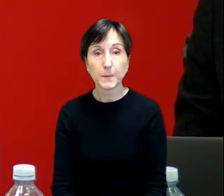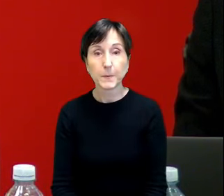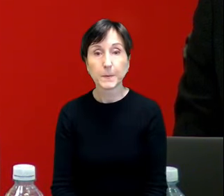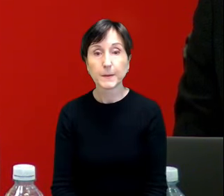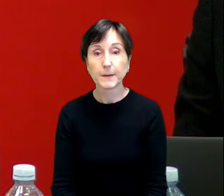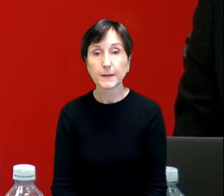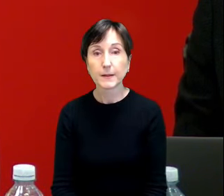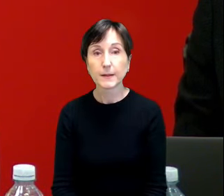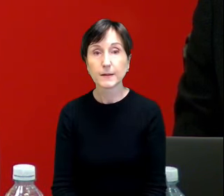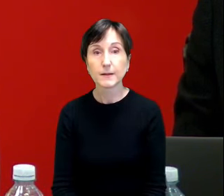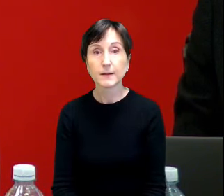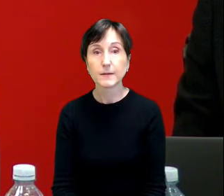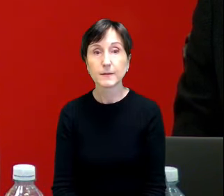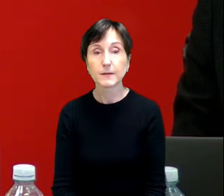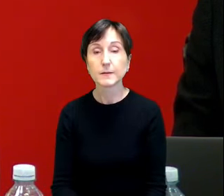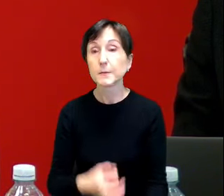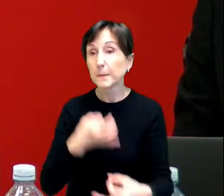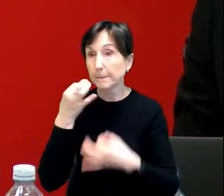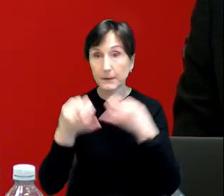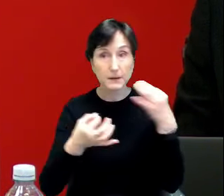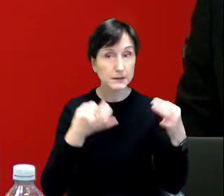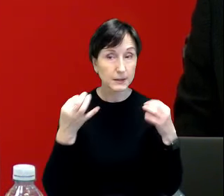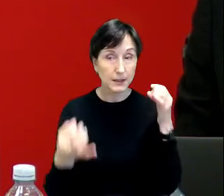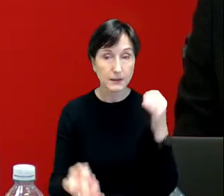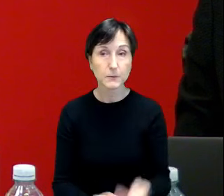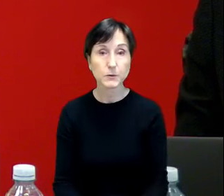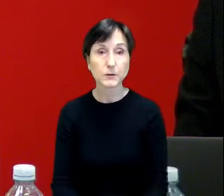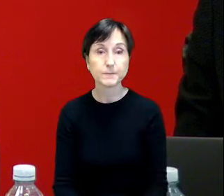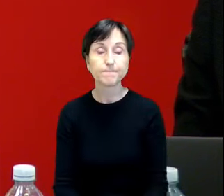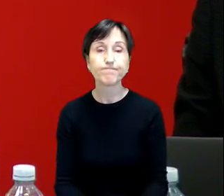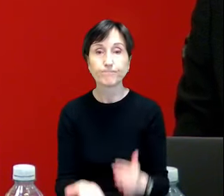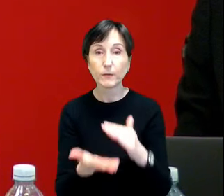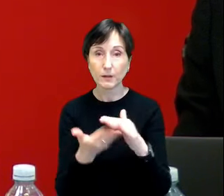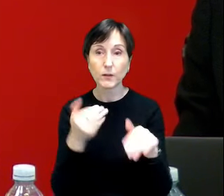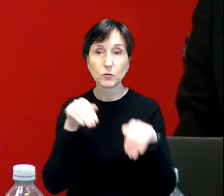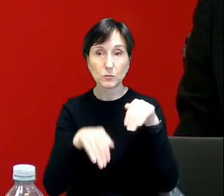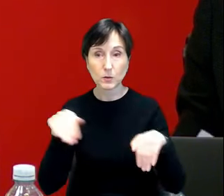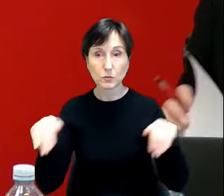klausimų pasisakymų t kviečiu balsuoti